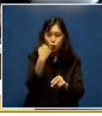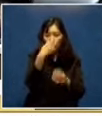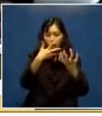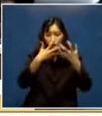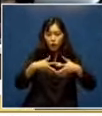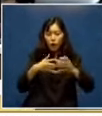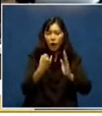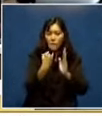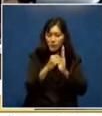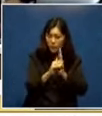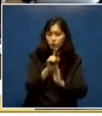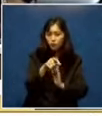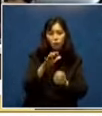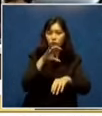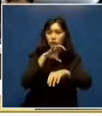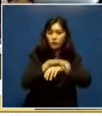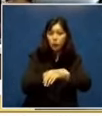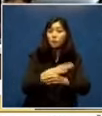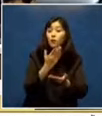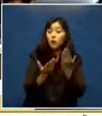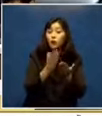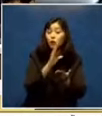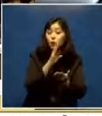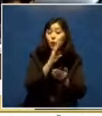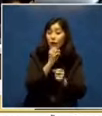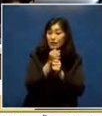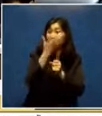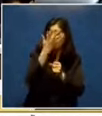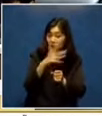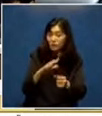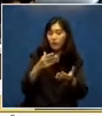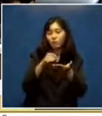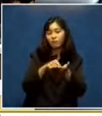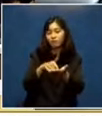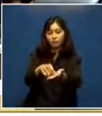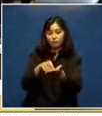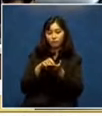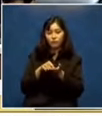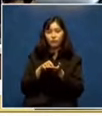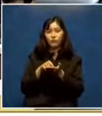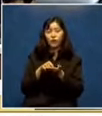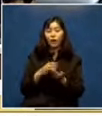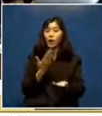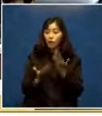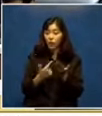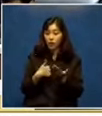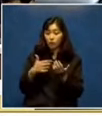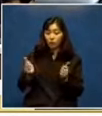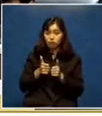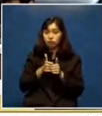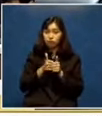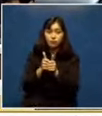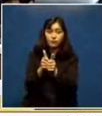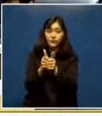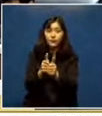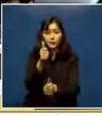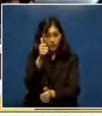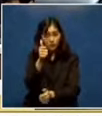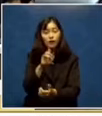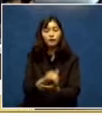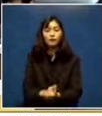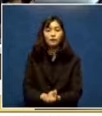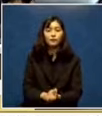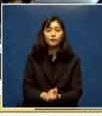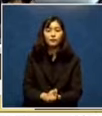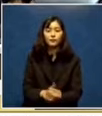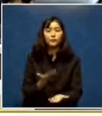การแล้วรบกวนตอบผมเป็นหนังสือหรือจะให้ผมลงพื้นที่ร่วมด้วยก็ยินดีจะได้ช่วยเป็นหูเป็นตาและเป็นกระบอกเสียงให้ท่านด้วย